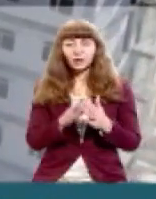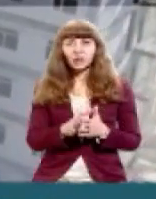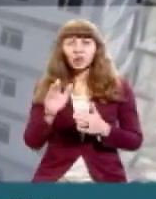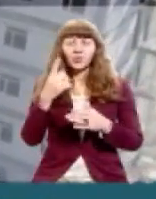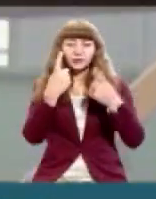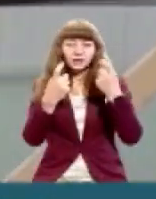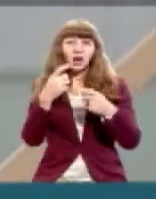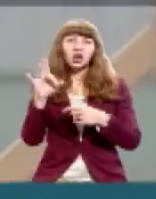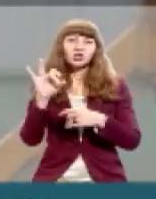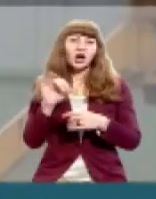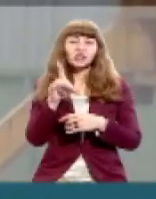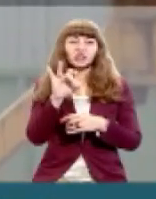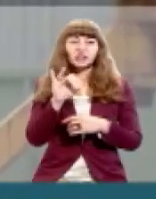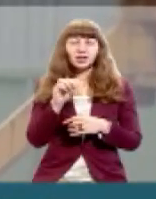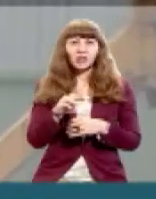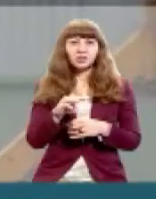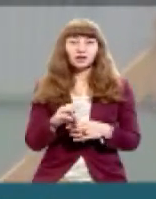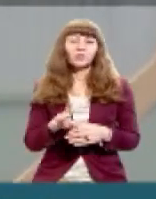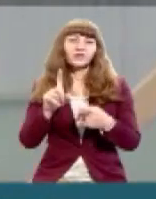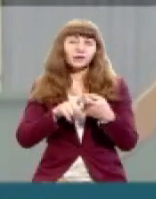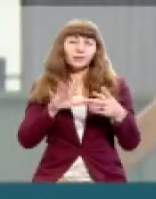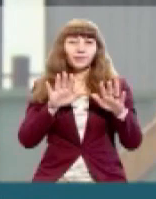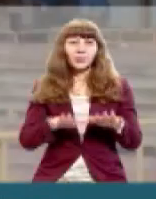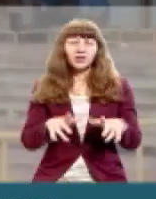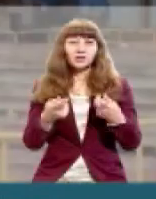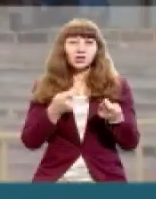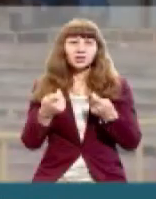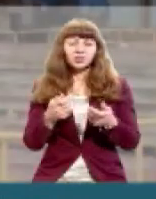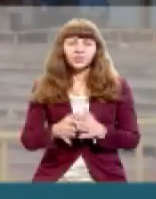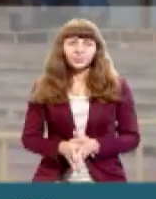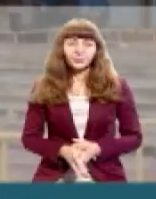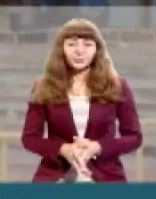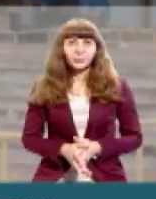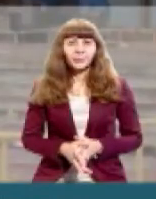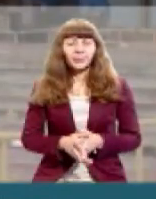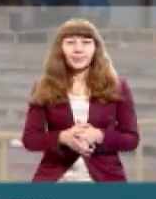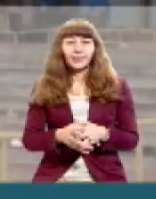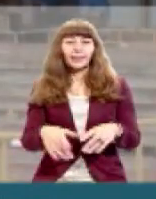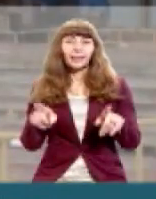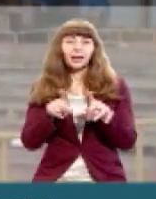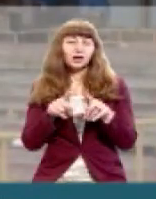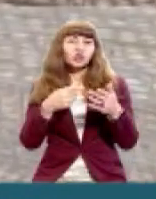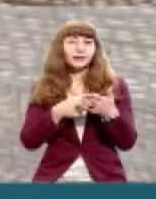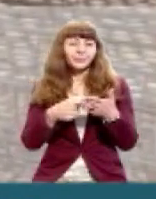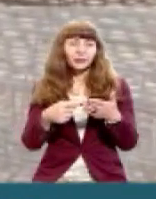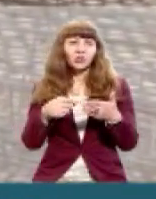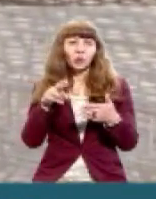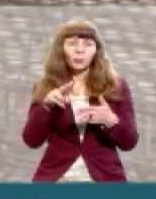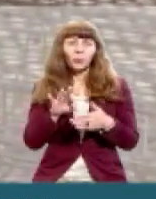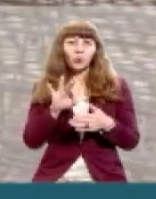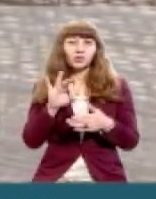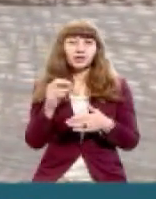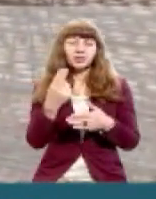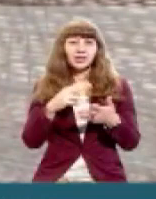айтылды. Денсаулық сақтау министрі Ажар Ғиният бой көтеретін объектілердің қатарында физиотерапия кабинеті мен дәріхананы, фельдшерлік,